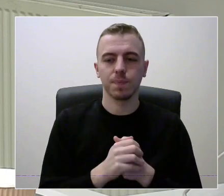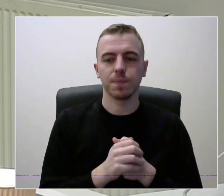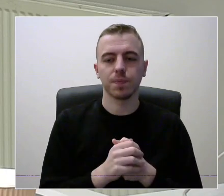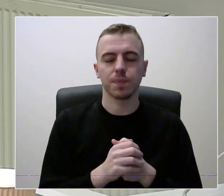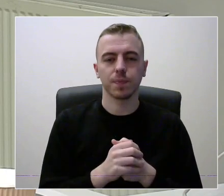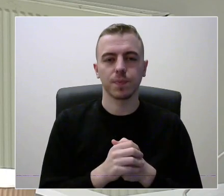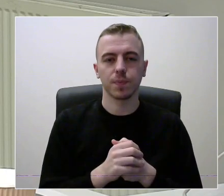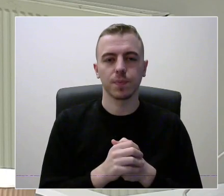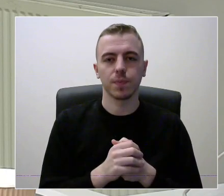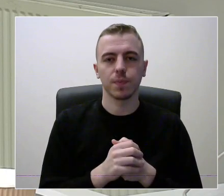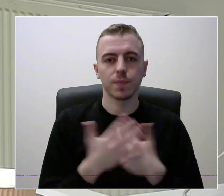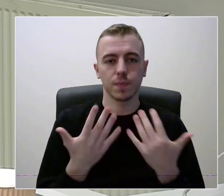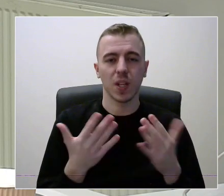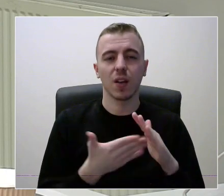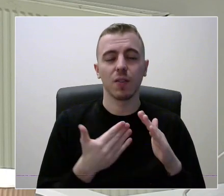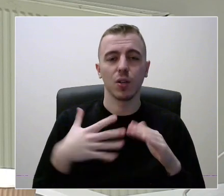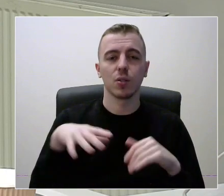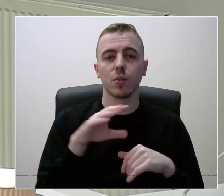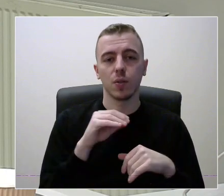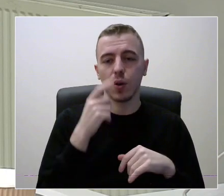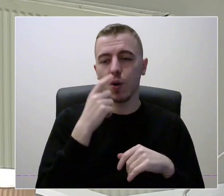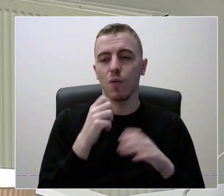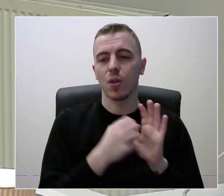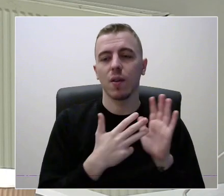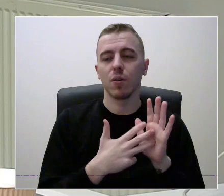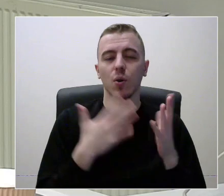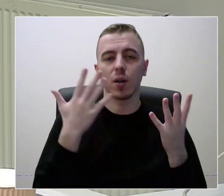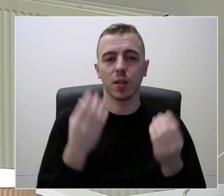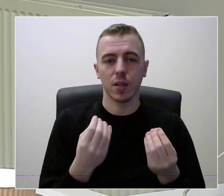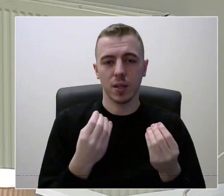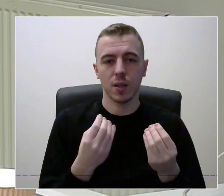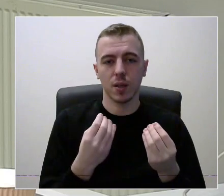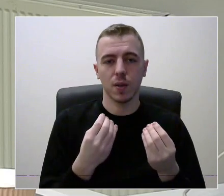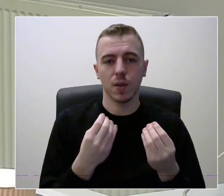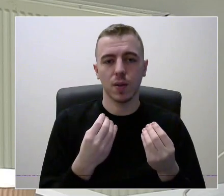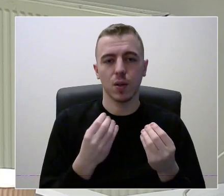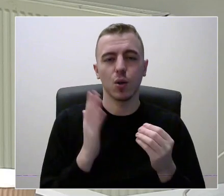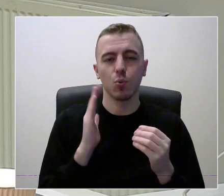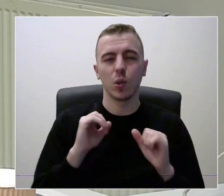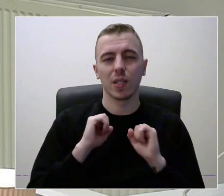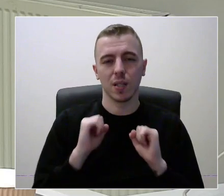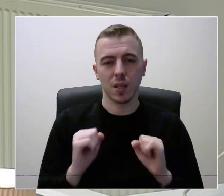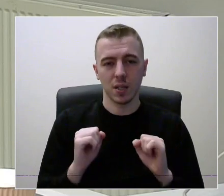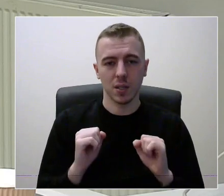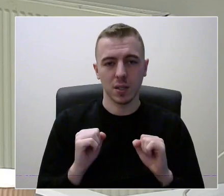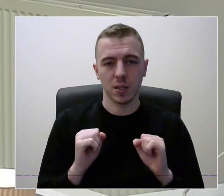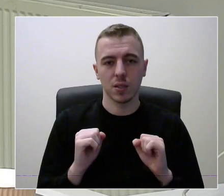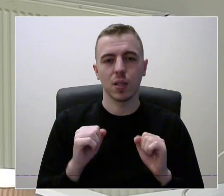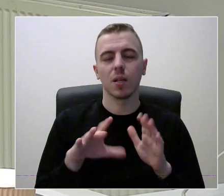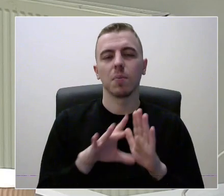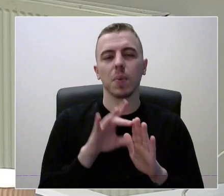Taigi labai kviečiu kovo 19 dieną būti drąsiais, įrinkti savo